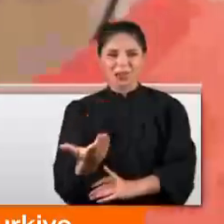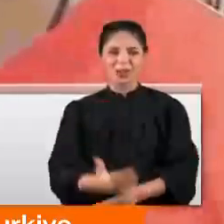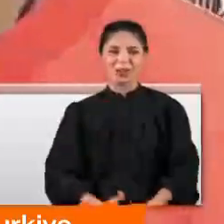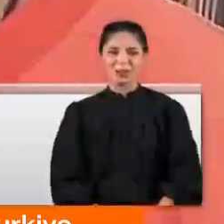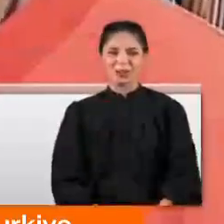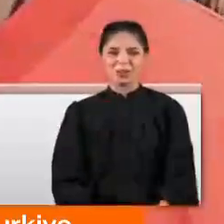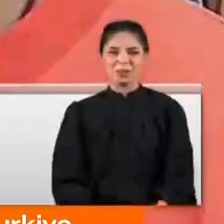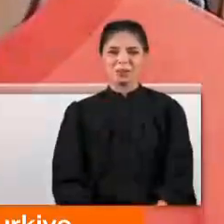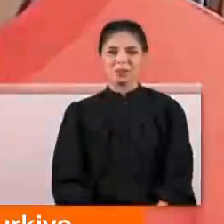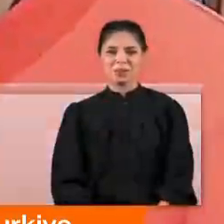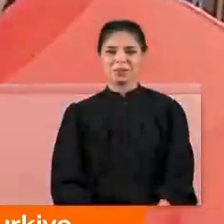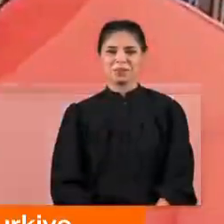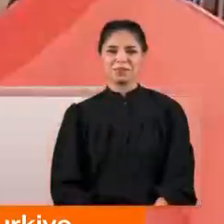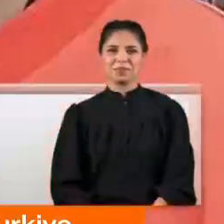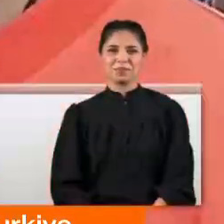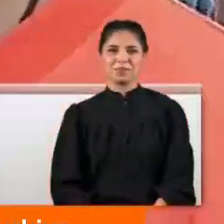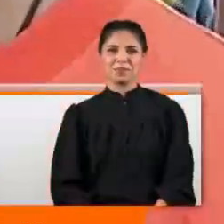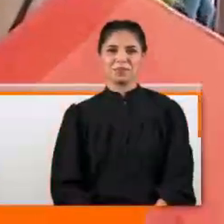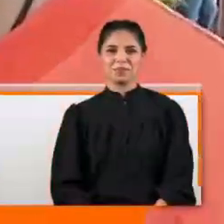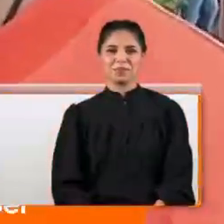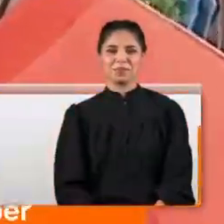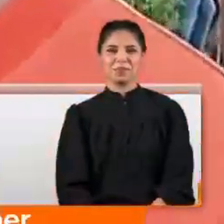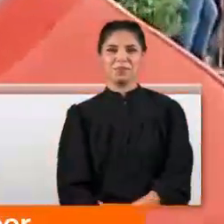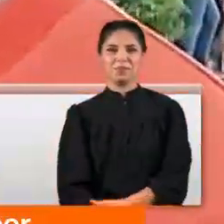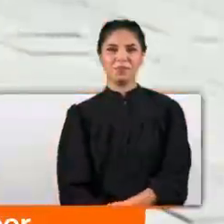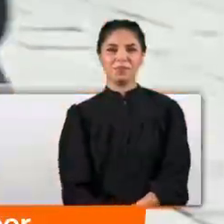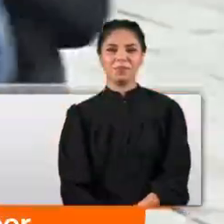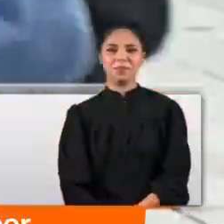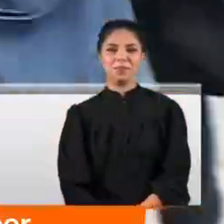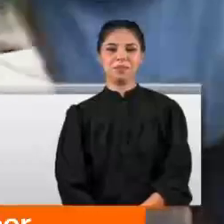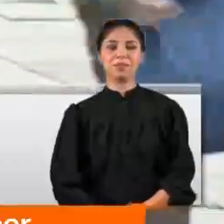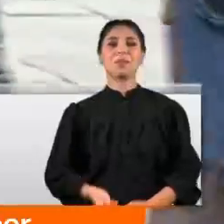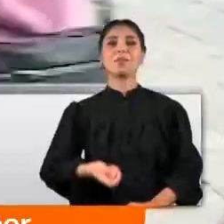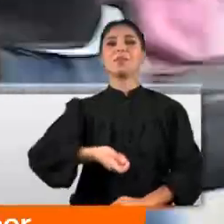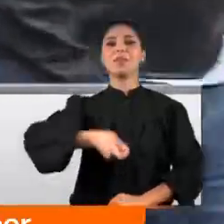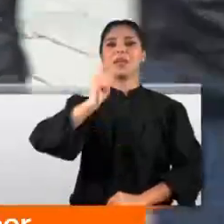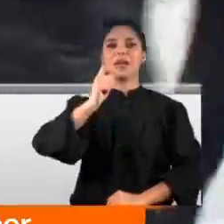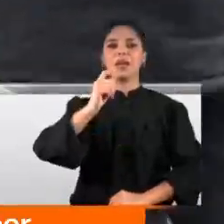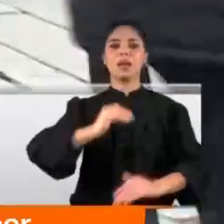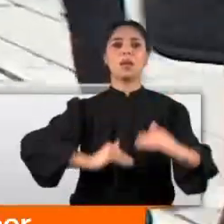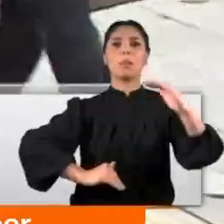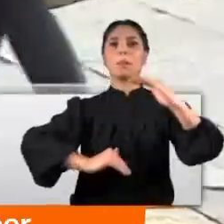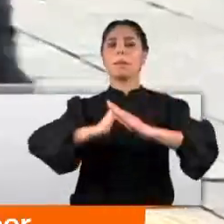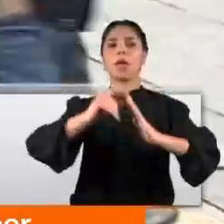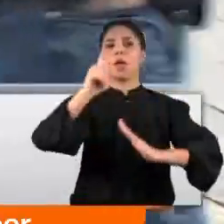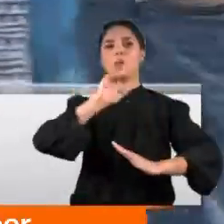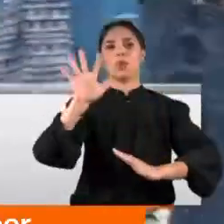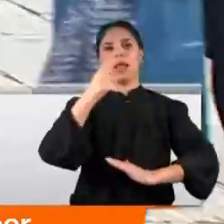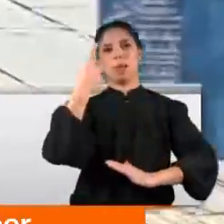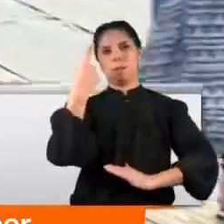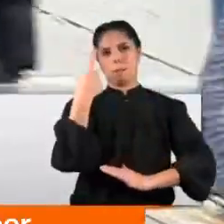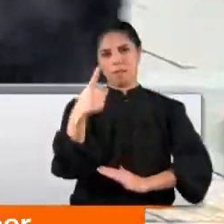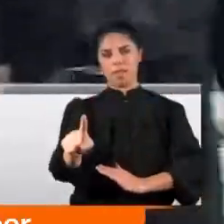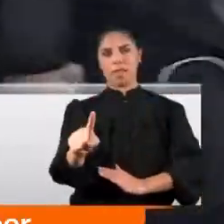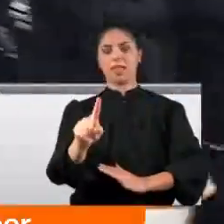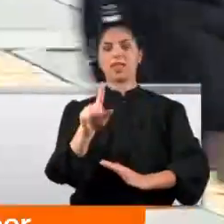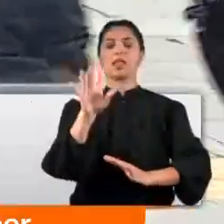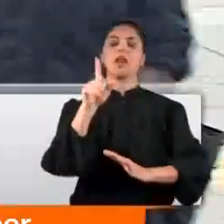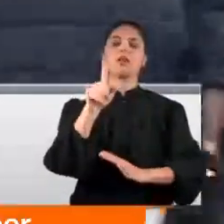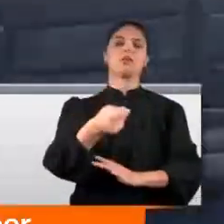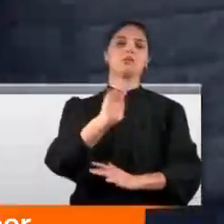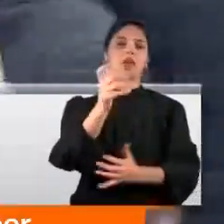haber. Evlenecekler için çok iyi bir şey bu. En azından bir destek olmuş olur. Kredide üst limit 150 bin, yani genç çiftler 150 bin liraya